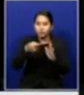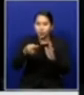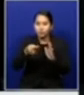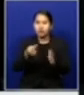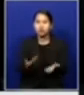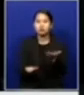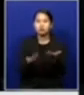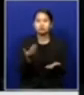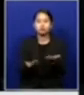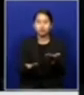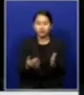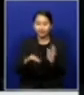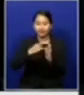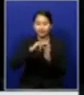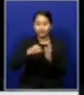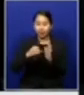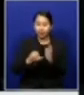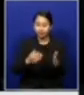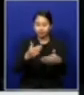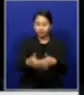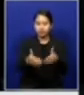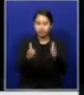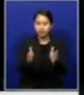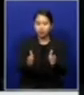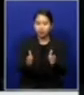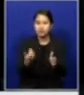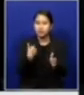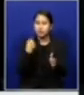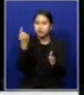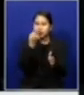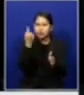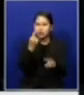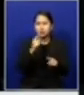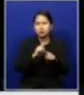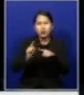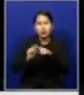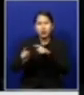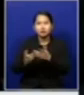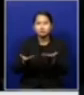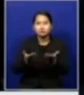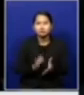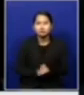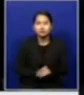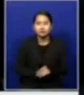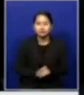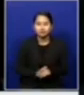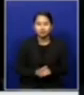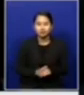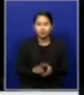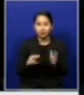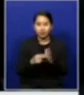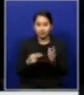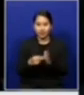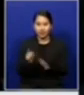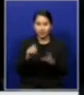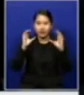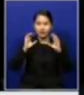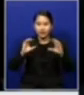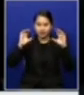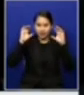ที่มีการท่องเที่ยวมากต่างๆเหล่านี้เราถือว่าเป็นเรื่องที่รัฐบาลก็ควร